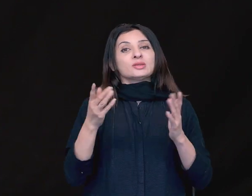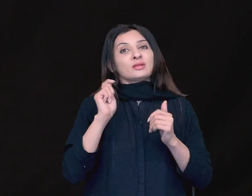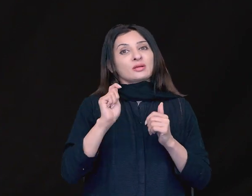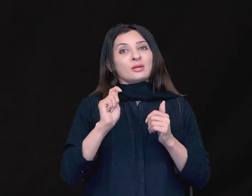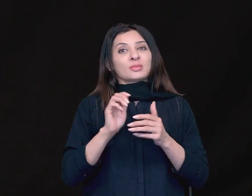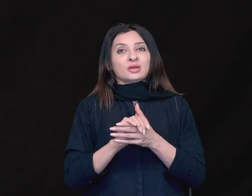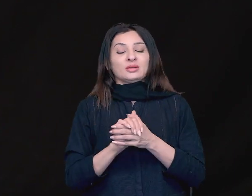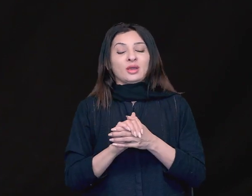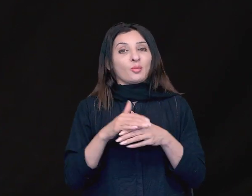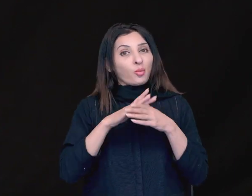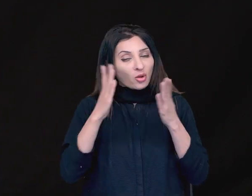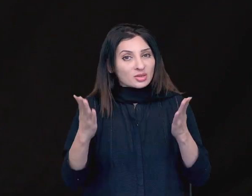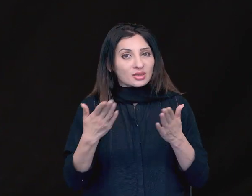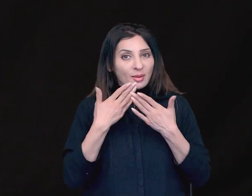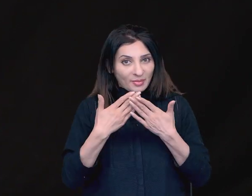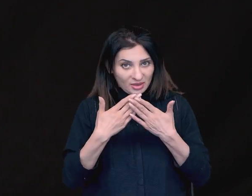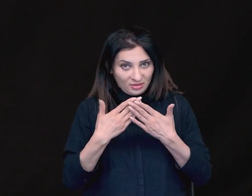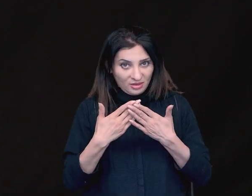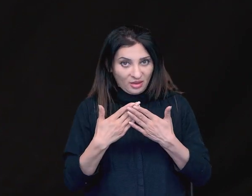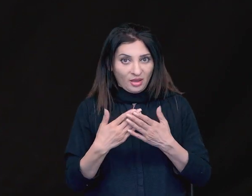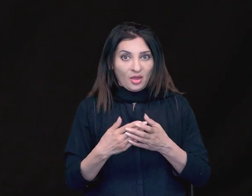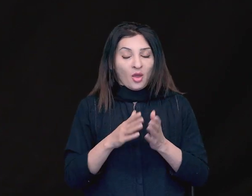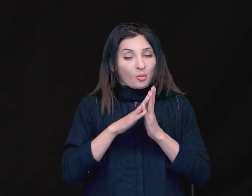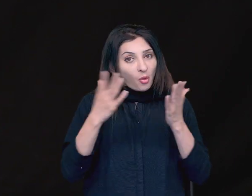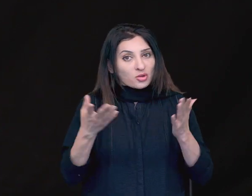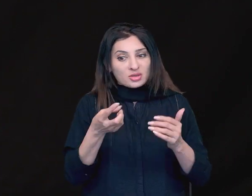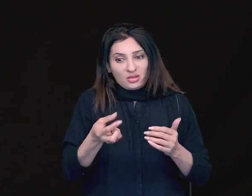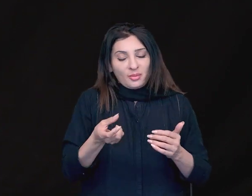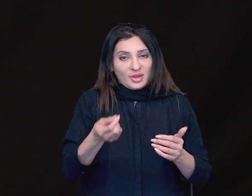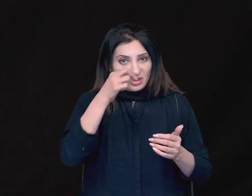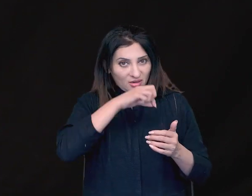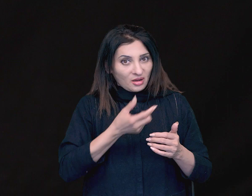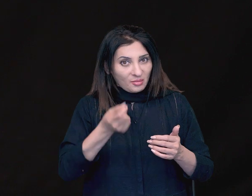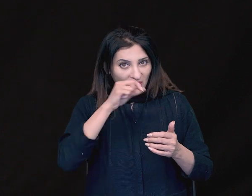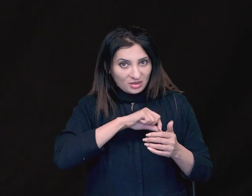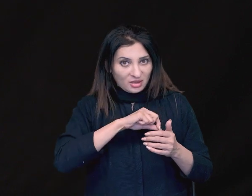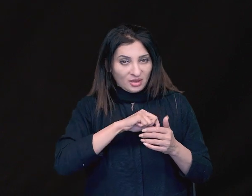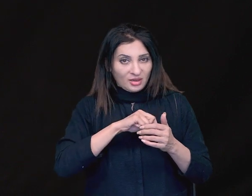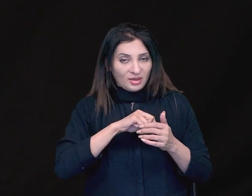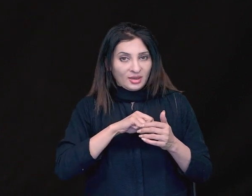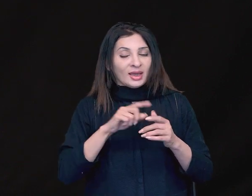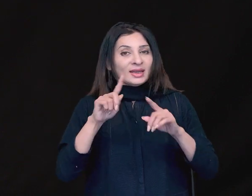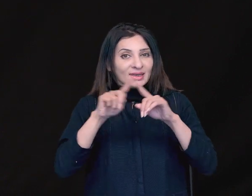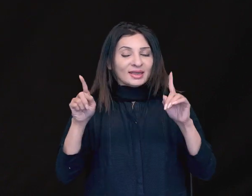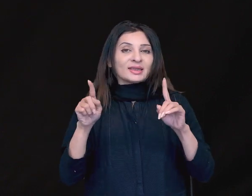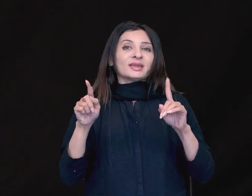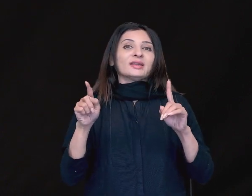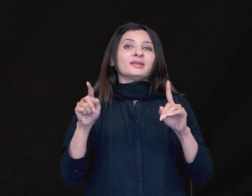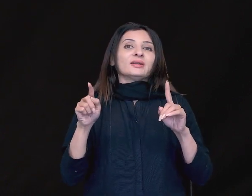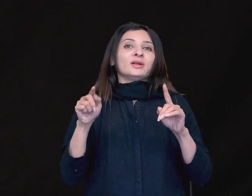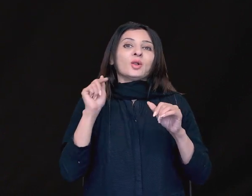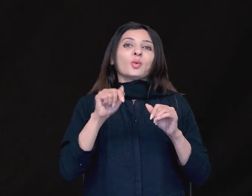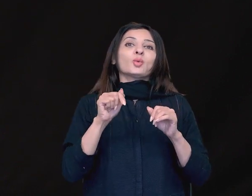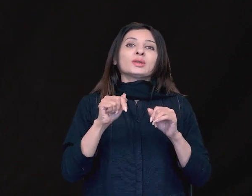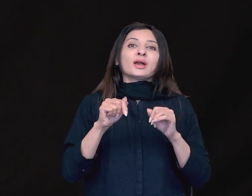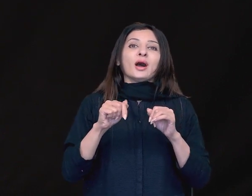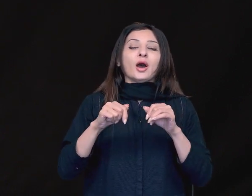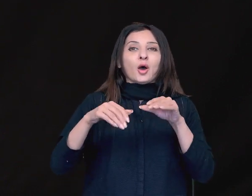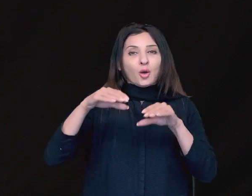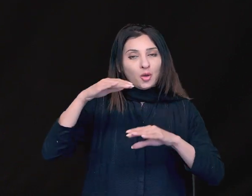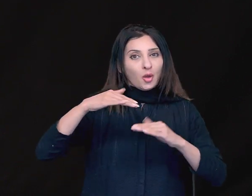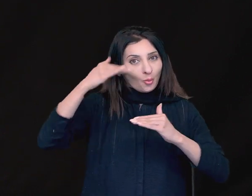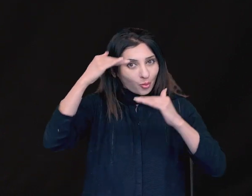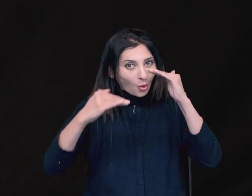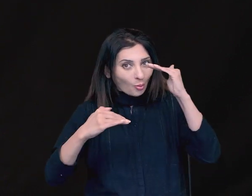ایبسلوٹ نمبر زیادہ ہے مگر ان کی پروپورشن کم ہے، کیونکہ جو یہ سب جن کے پاس نہیں ہے وہ ان کا نمبر زیادہ